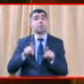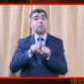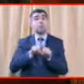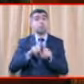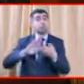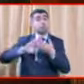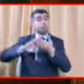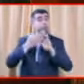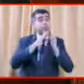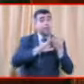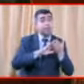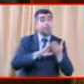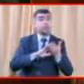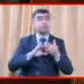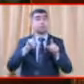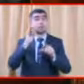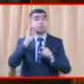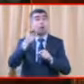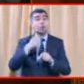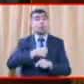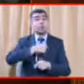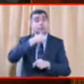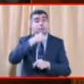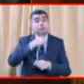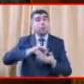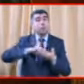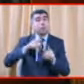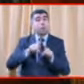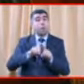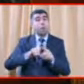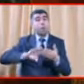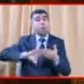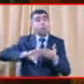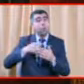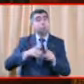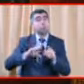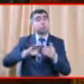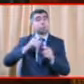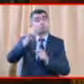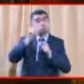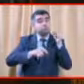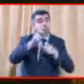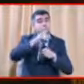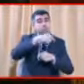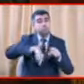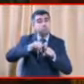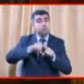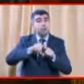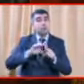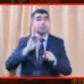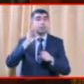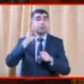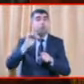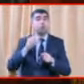مؤسسات الخاصة بالمسنين هي جزء لا يتجزأ من مجموع مؤسسات الرعاية الاجتماعية التي